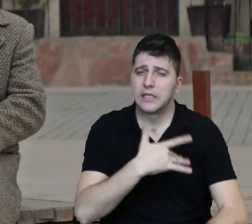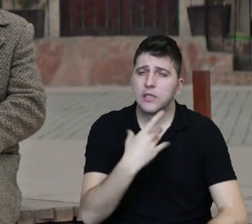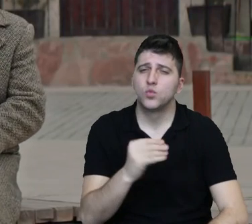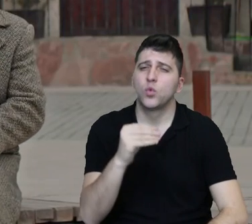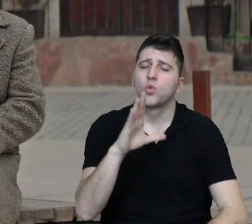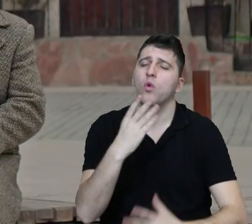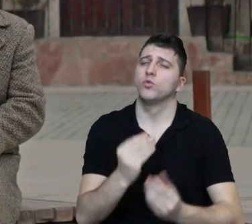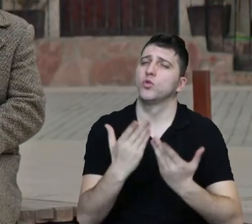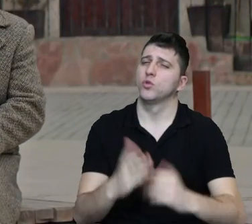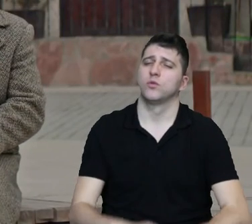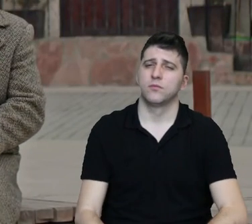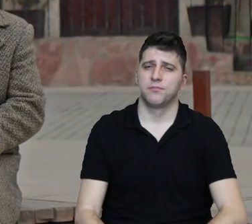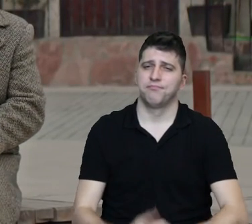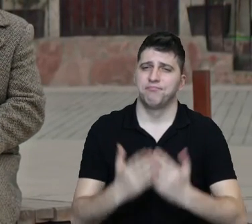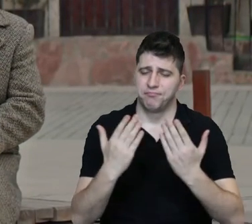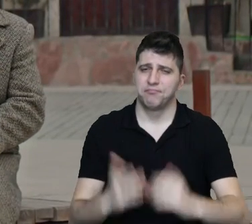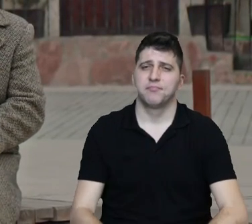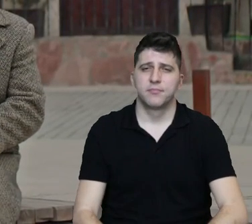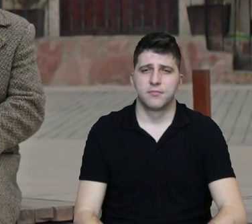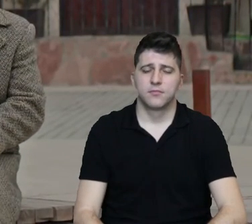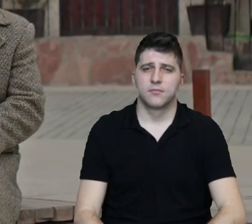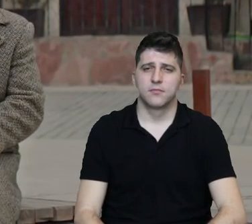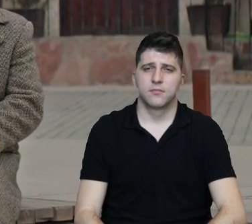çocuk olmuşsun ya? Hı?